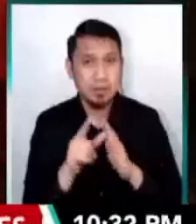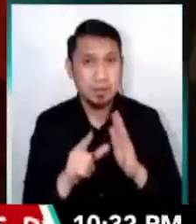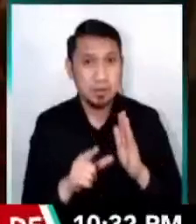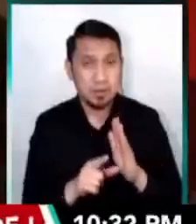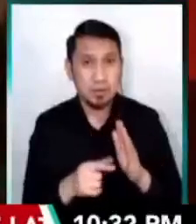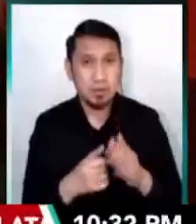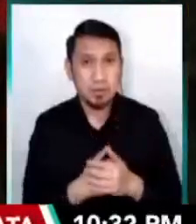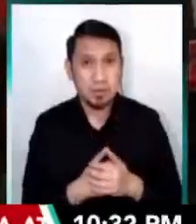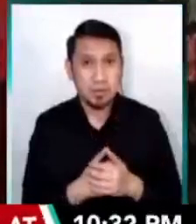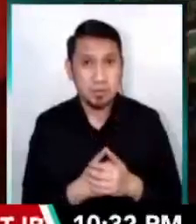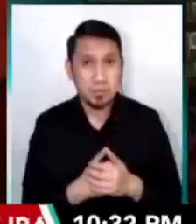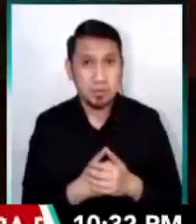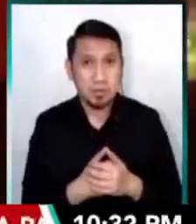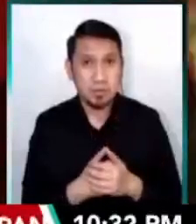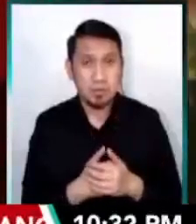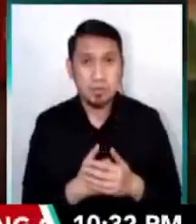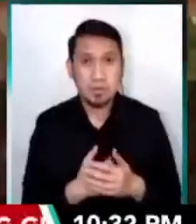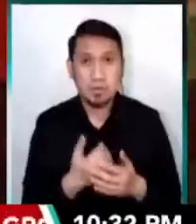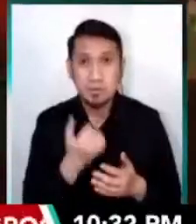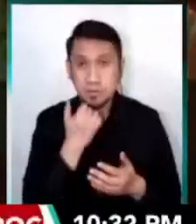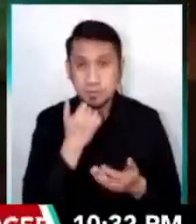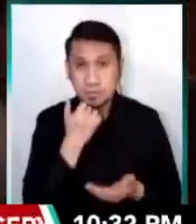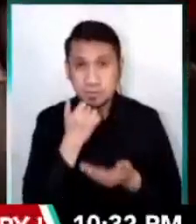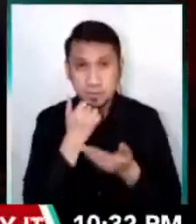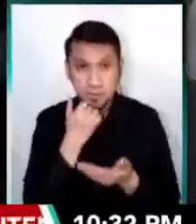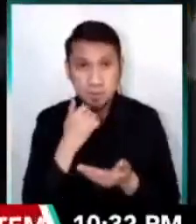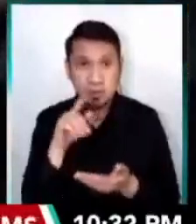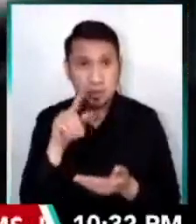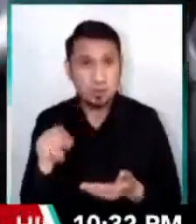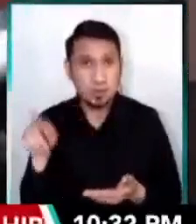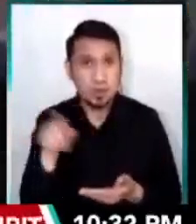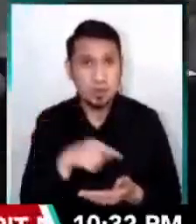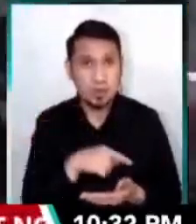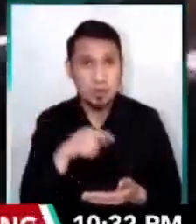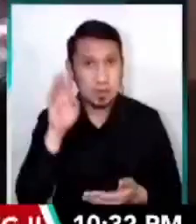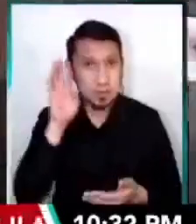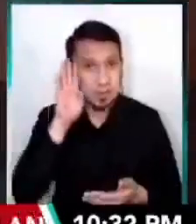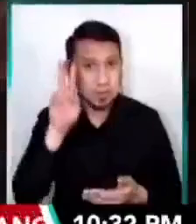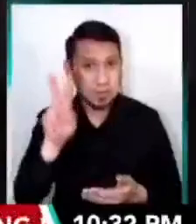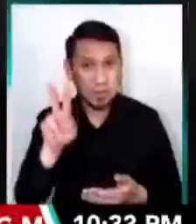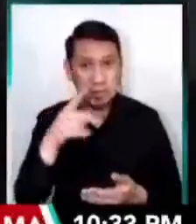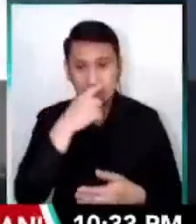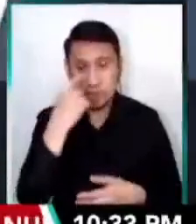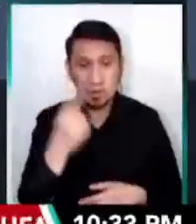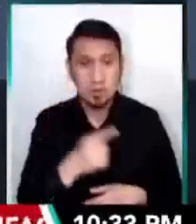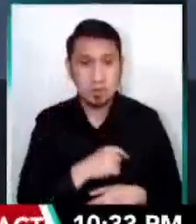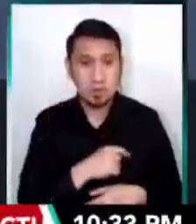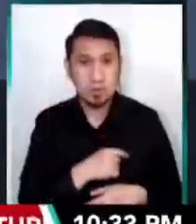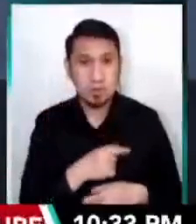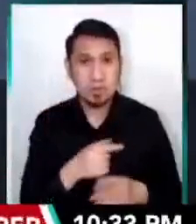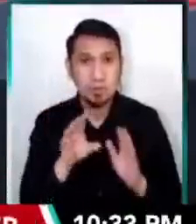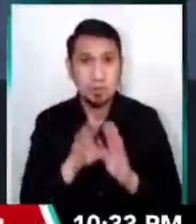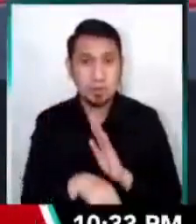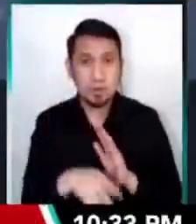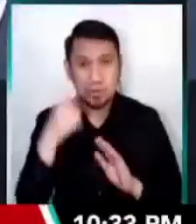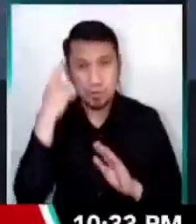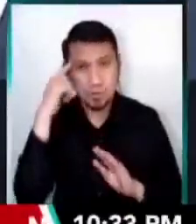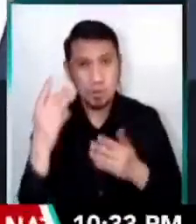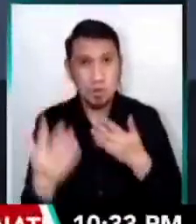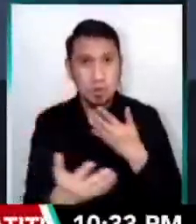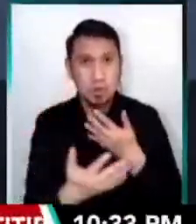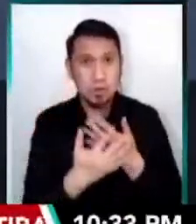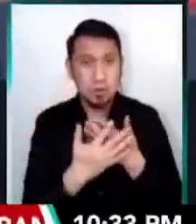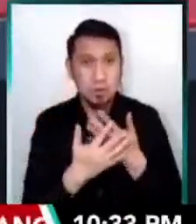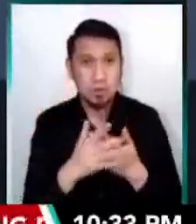mga petitioner nang sabihing disqualified si Marcos dahil nahatulan itong guilty sa krimeng may parusang pagkakakulong ng mahigit